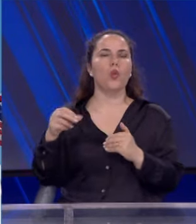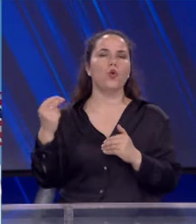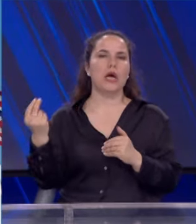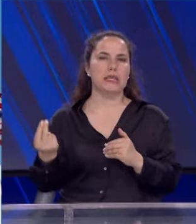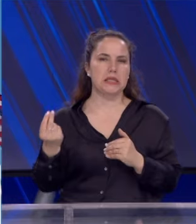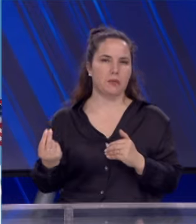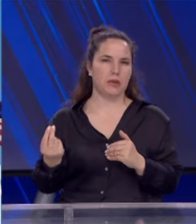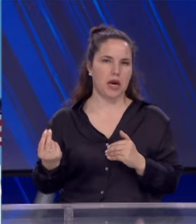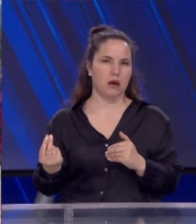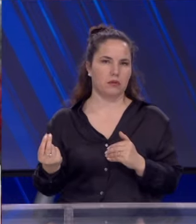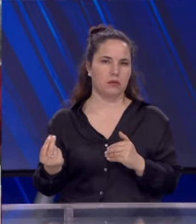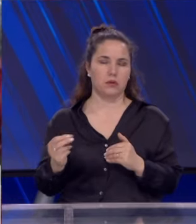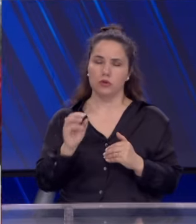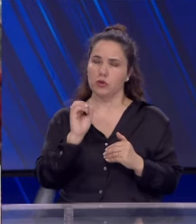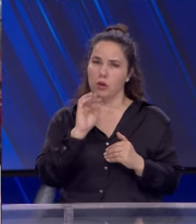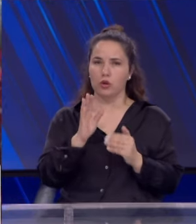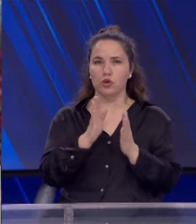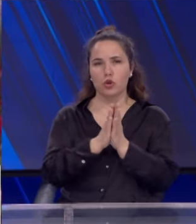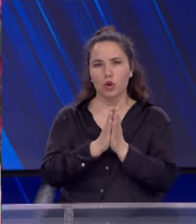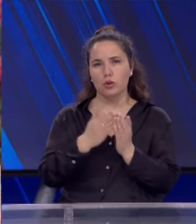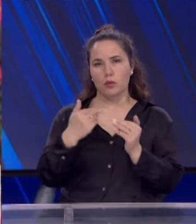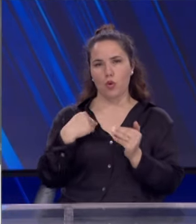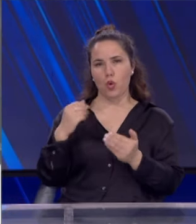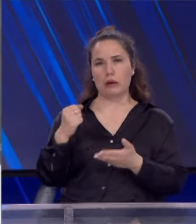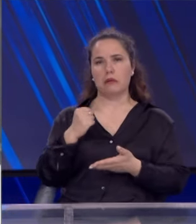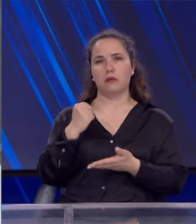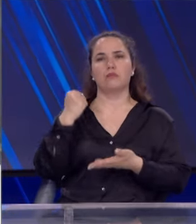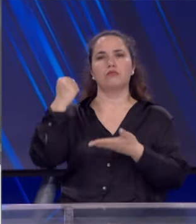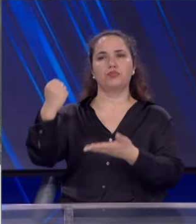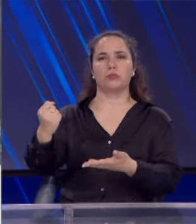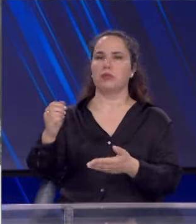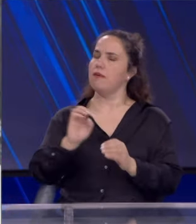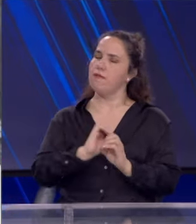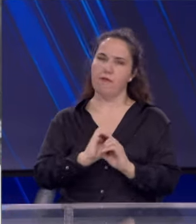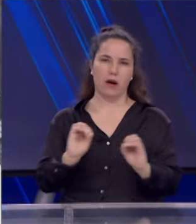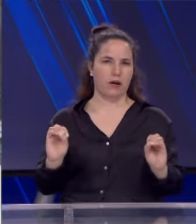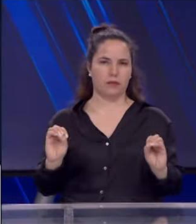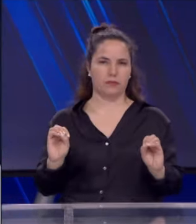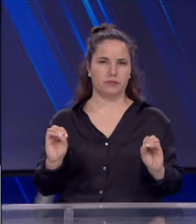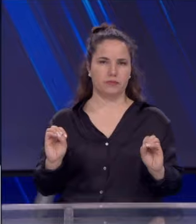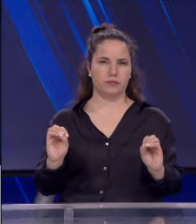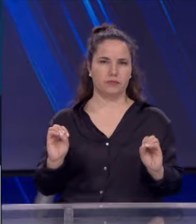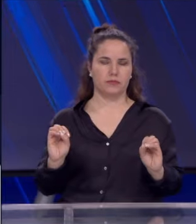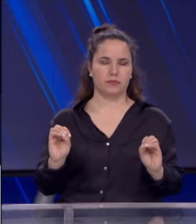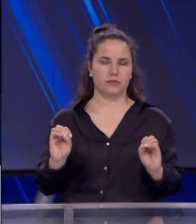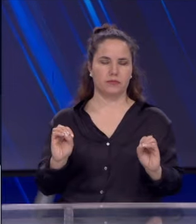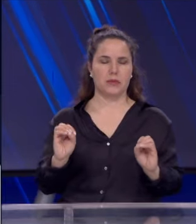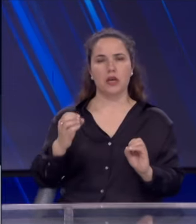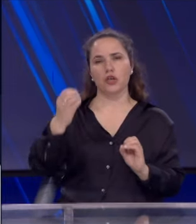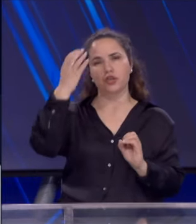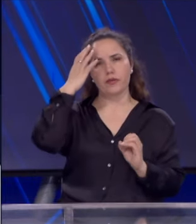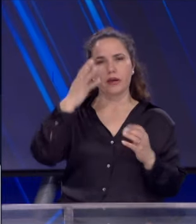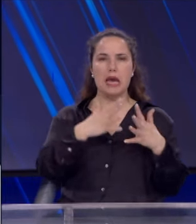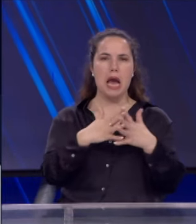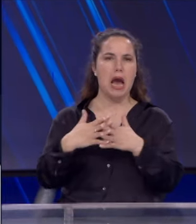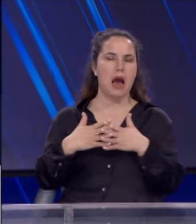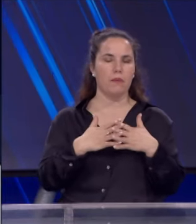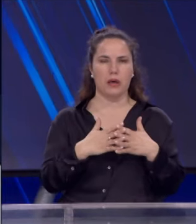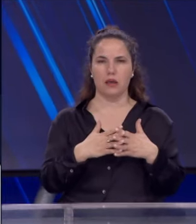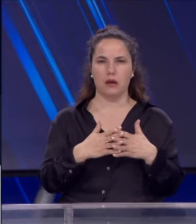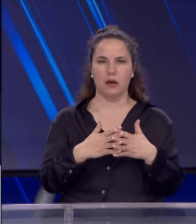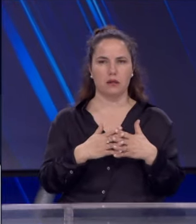edhe mundësinë e mosmbështetjes amerikane për Prishtinën në arenën ndërkombëtare. Qeveria e Shteteve të Bashkuara të